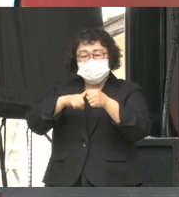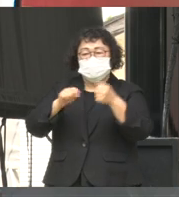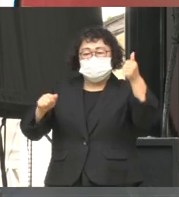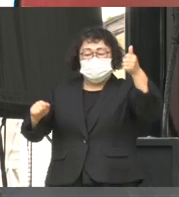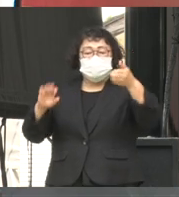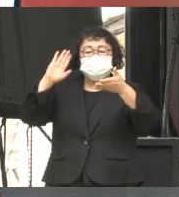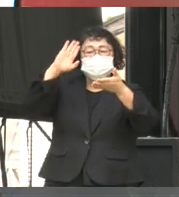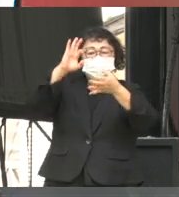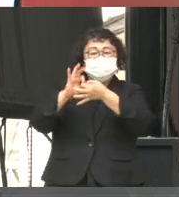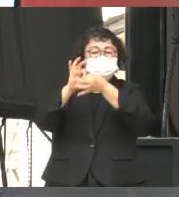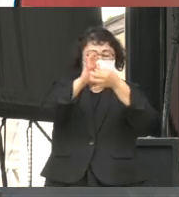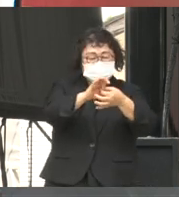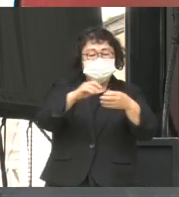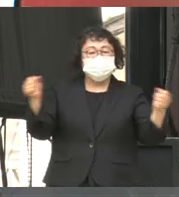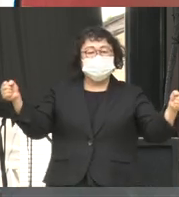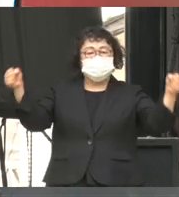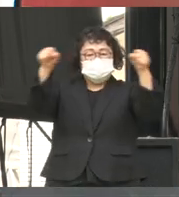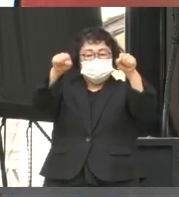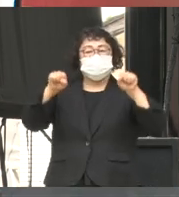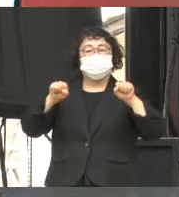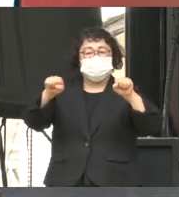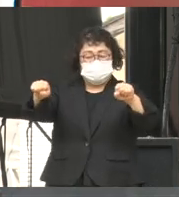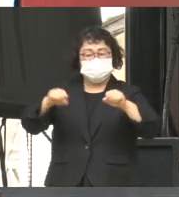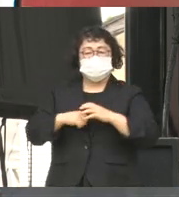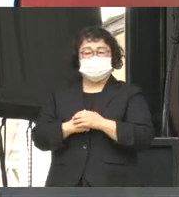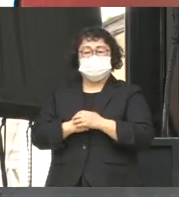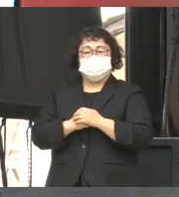をつなぐトーチキスが行われます。